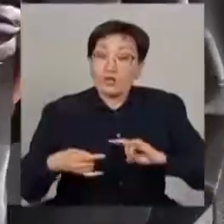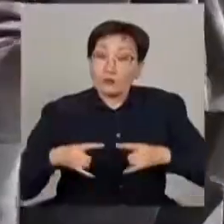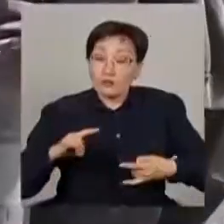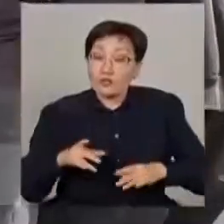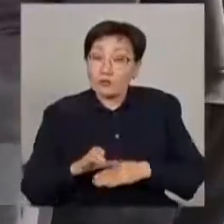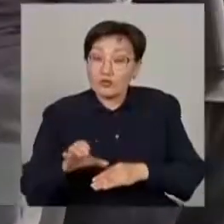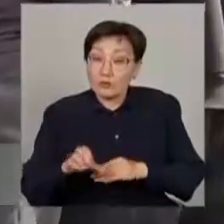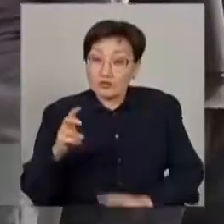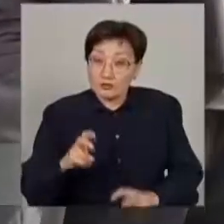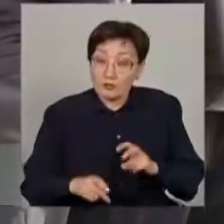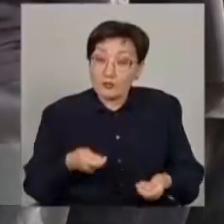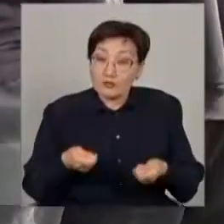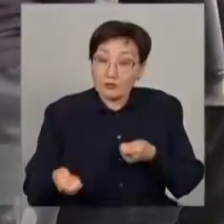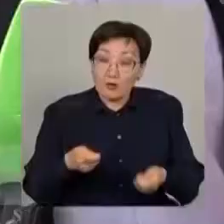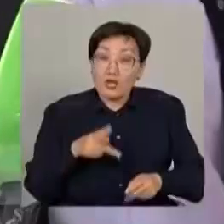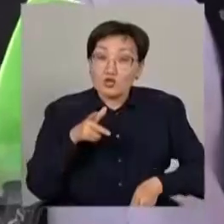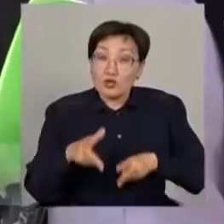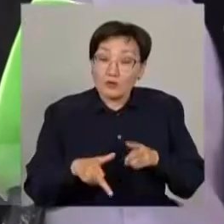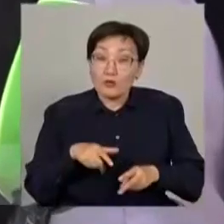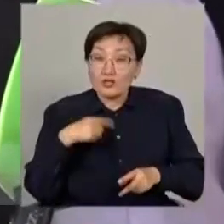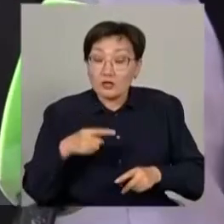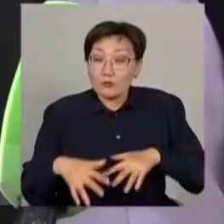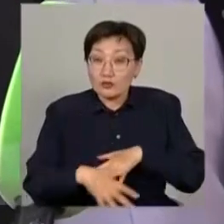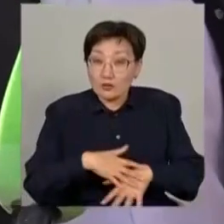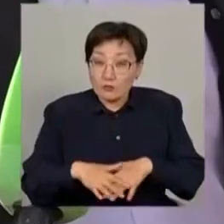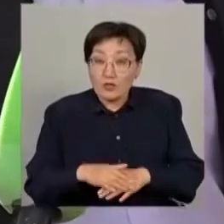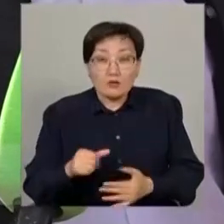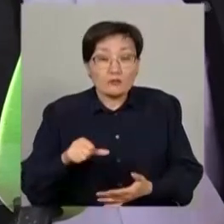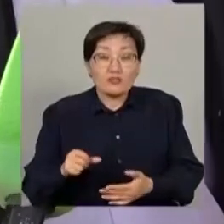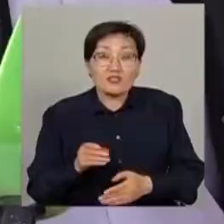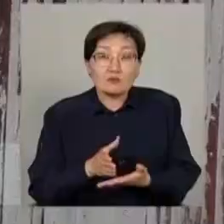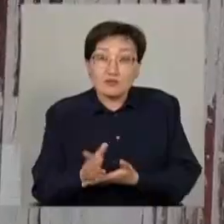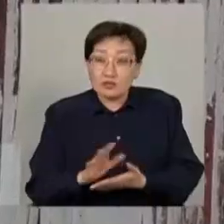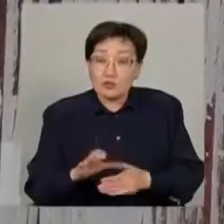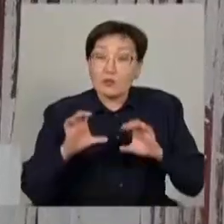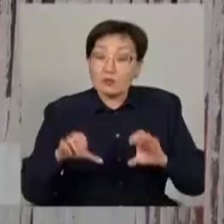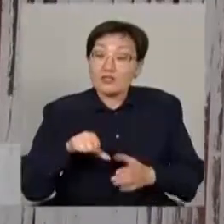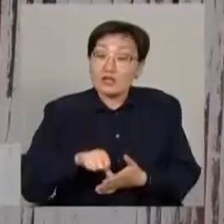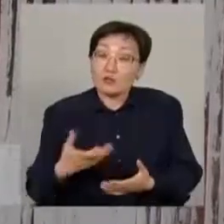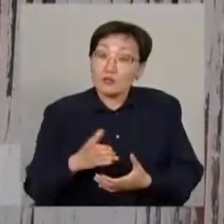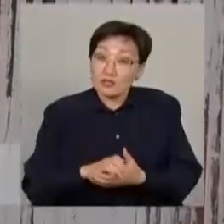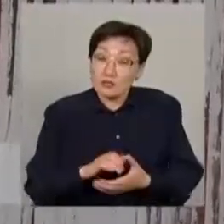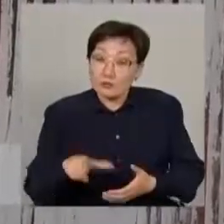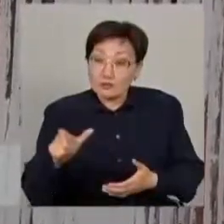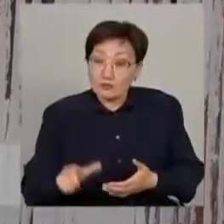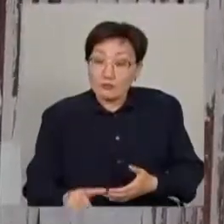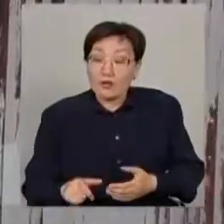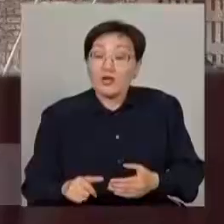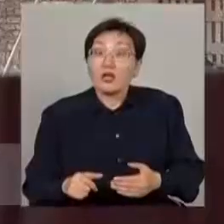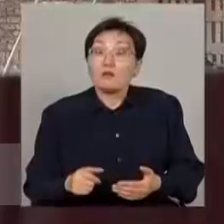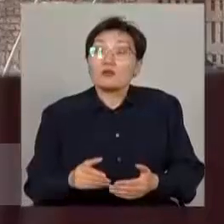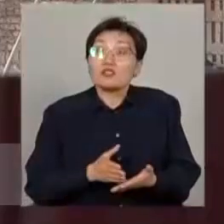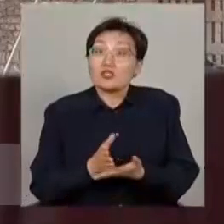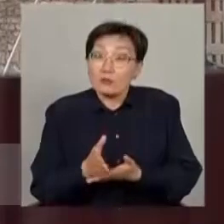жатыр деген зауыттың басшысы базынасын айтқан бұқараның алдында бой көрсетпеді. Тек өзін заңды өкілмін деп таныстырған азамат қақпа алдында жауап